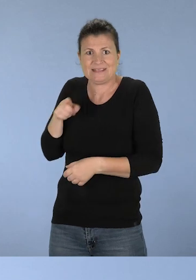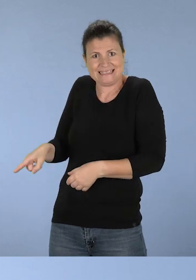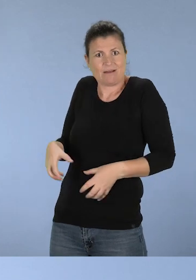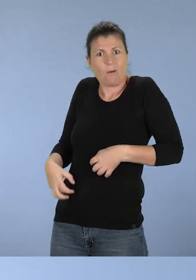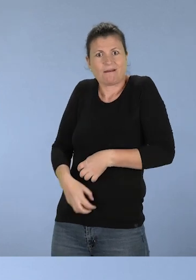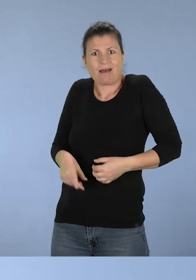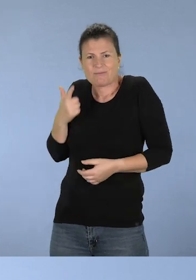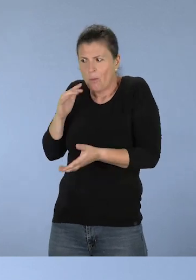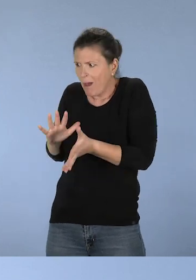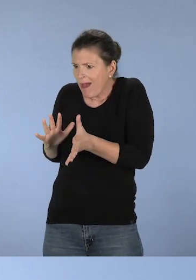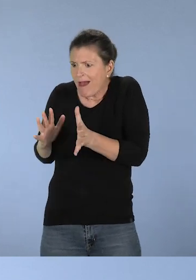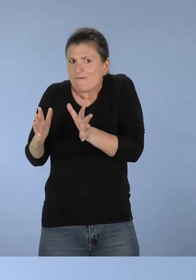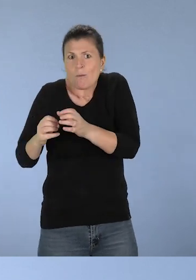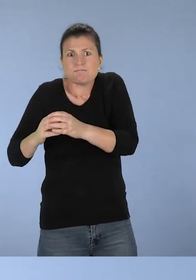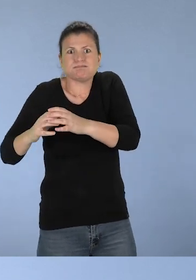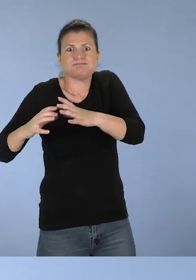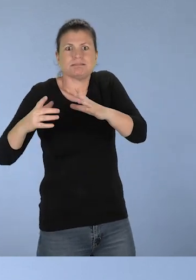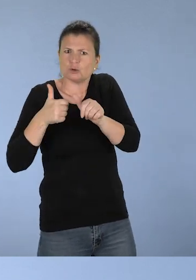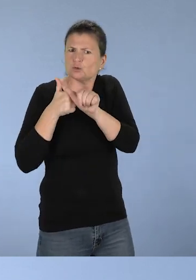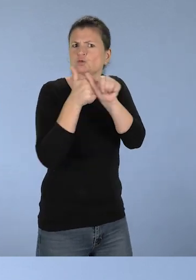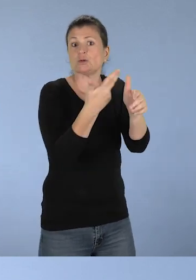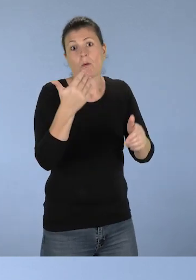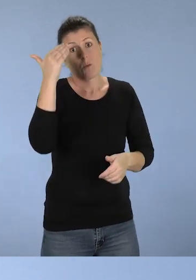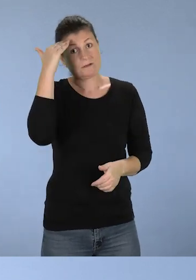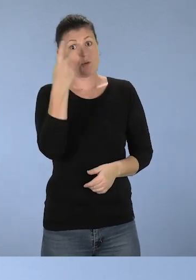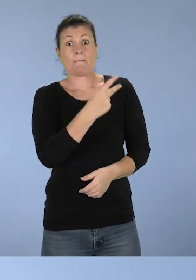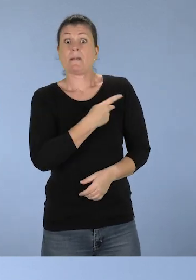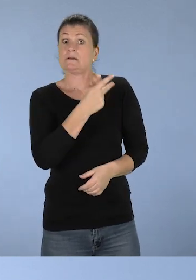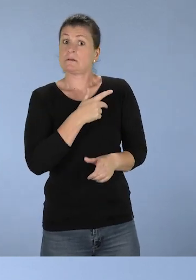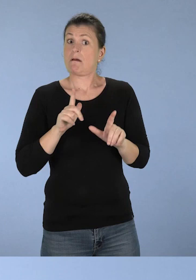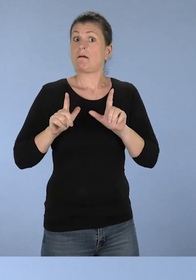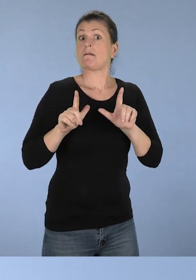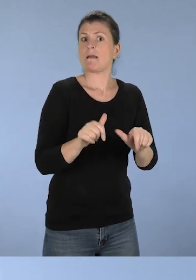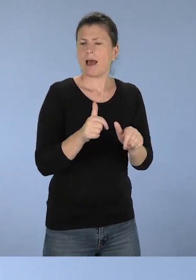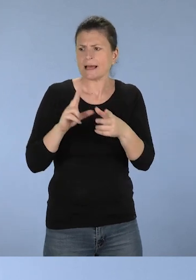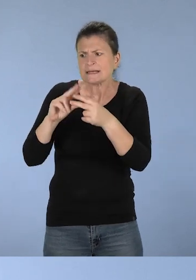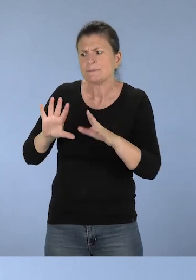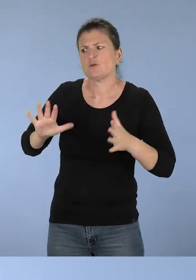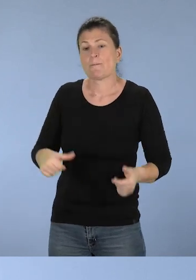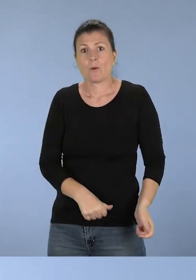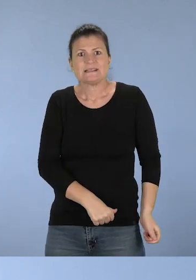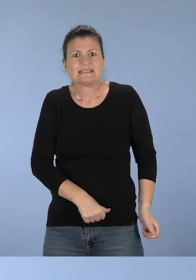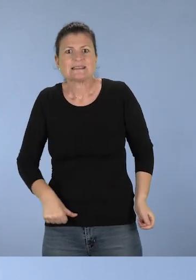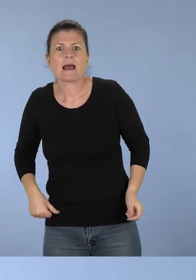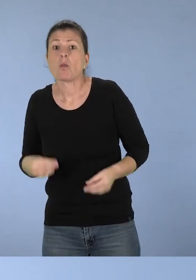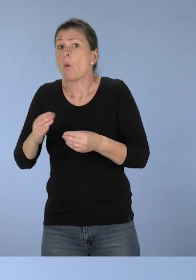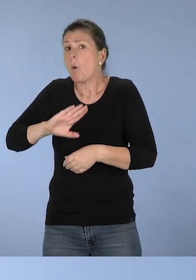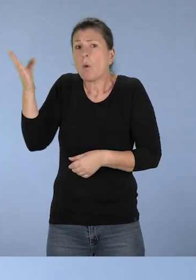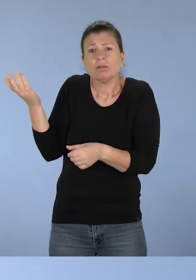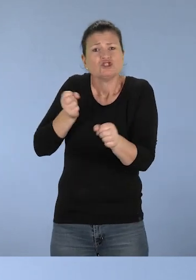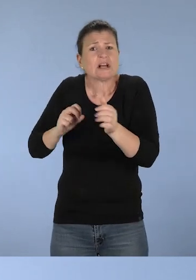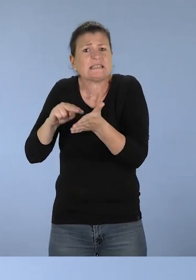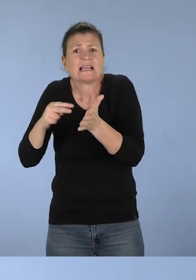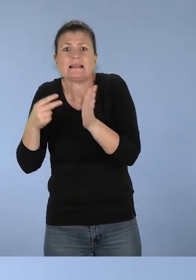Tous les organes anatomiques et l'évolution au cours de la grossesse sont conformes aux connaissances médicales actuelles et permettent d'expliquer la césarienne ou tous les